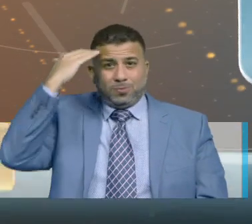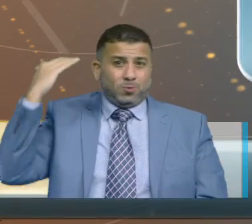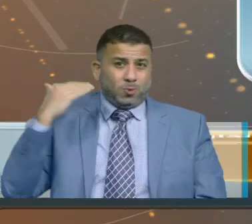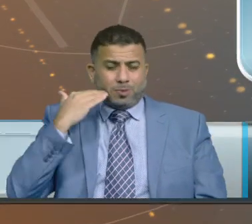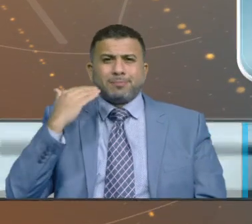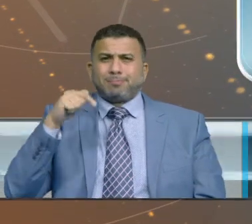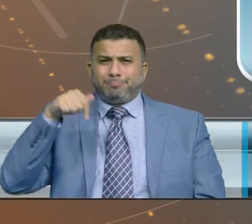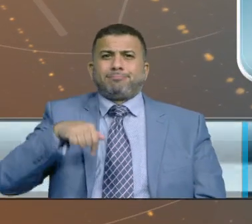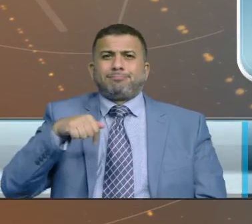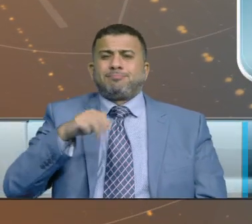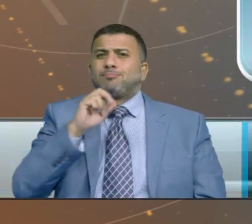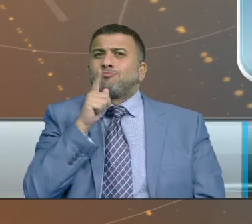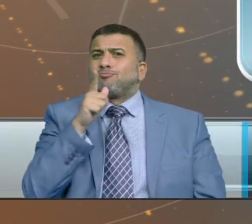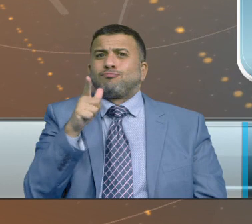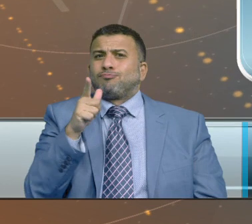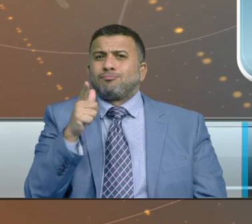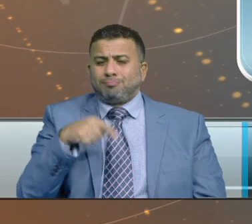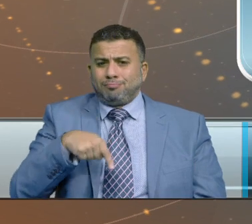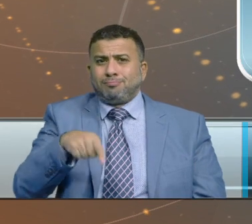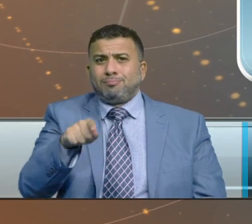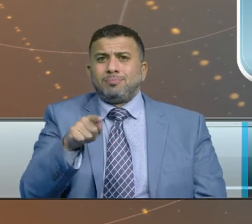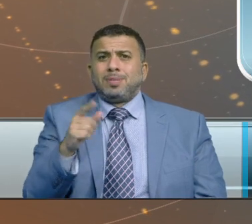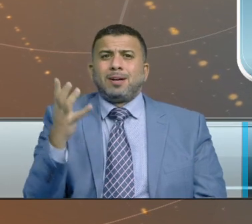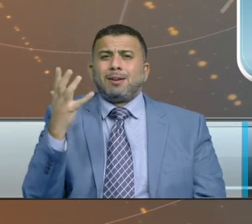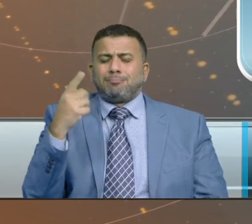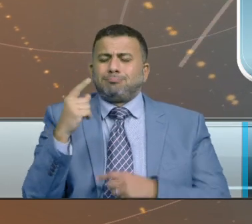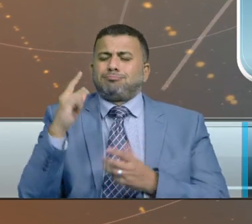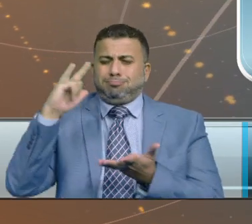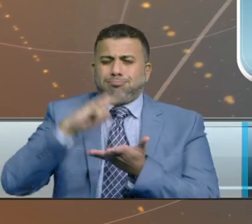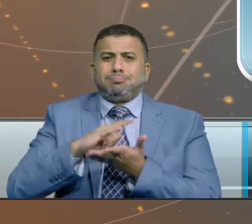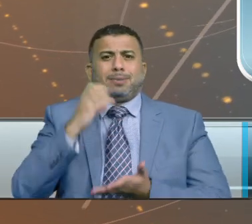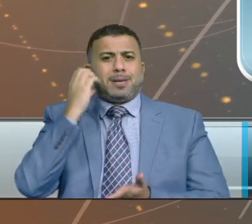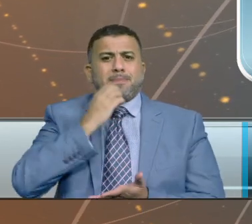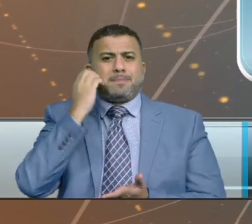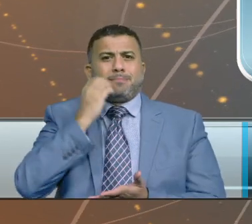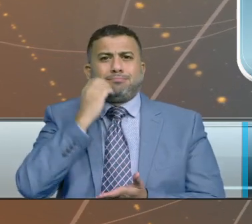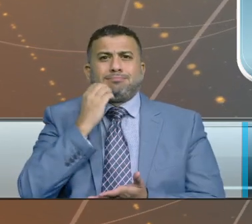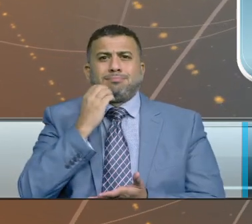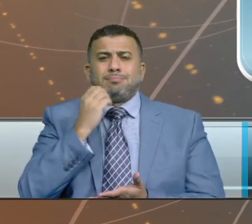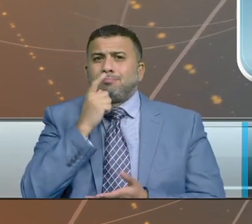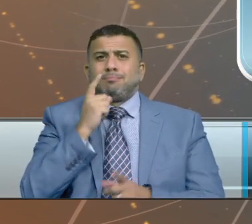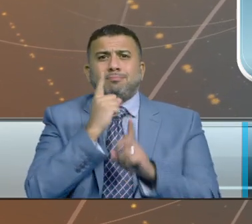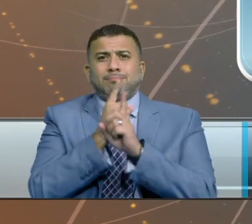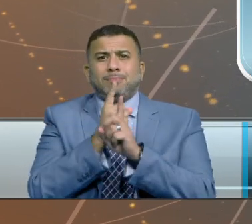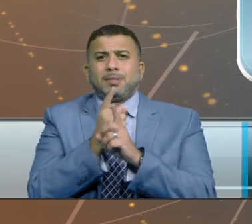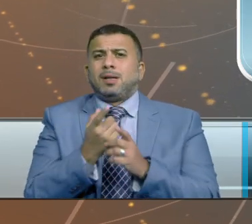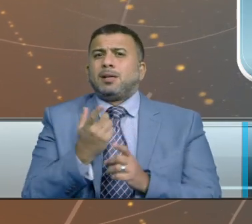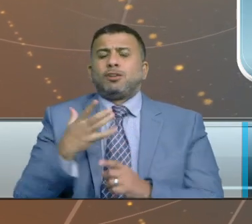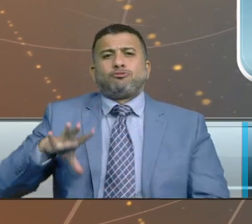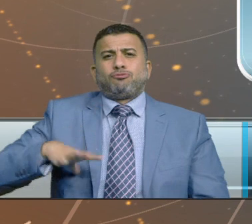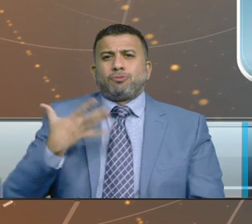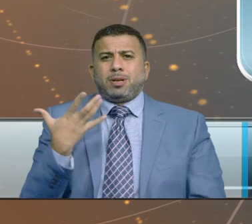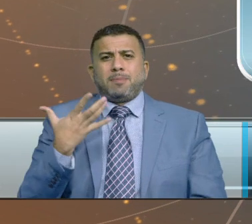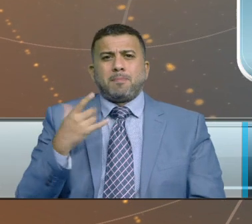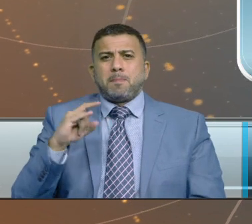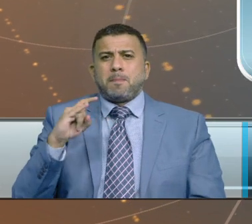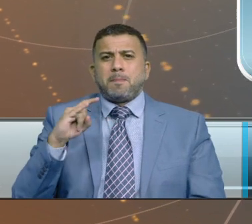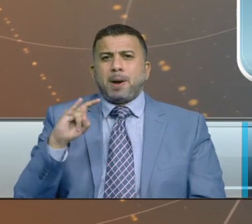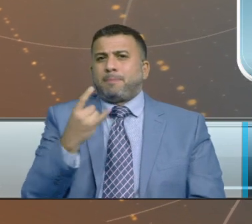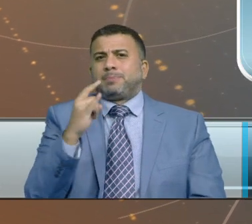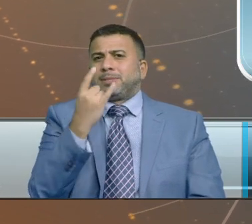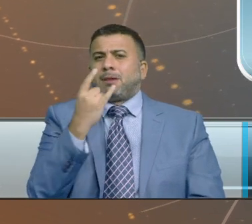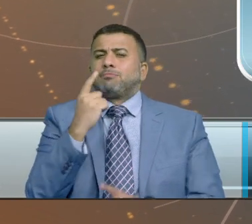السبت المقبل وتستمر عده ايام الى دوله الامارات يلتقي خلالها صاحب السمو الشيخ